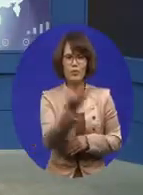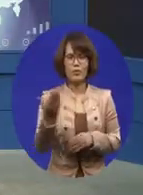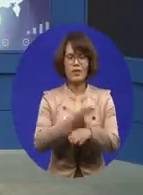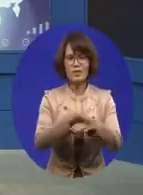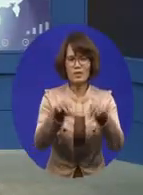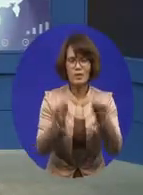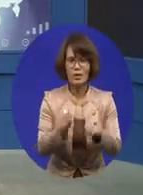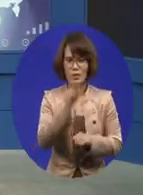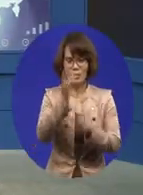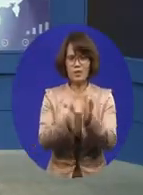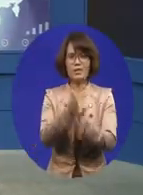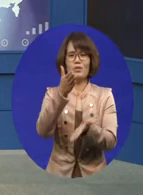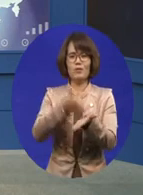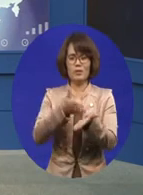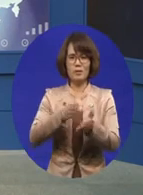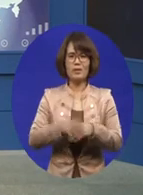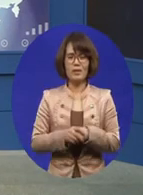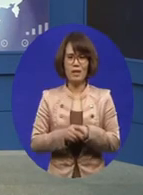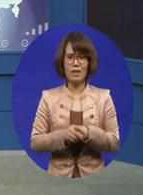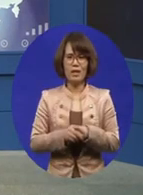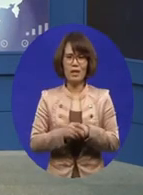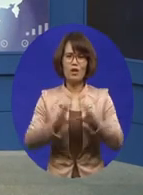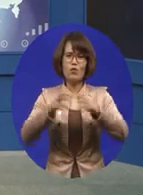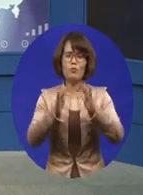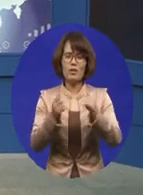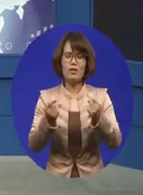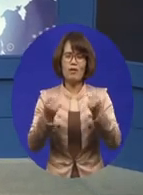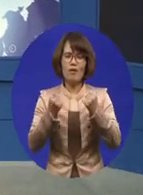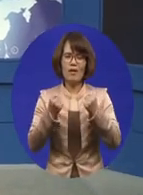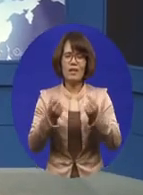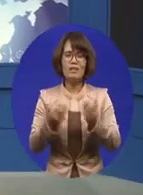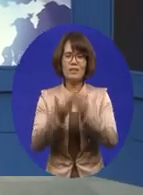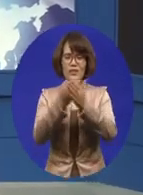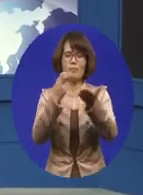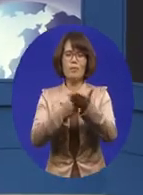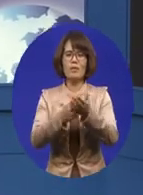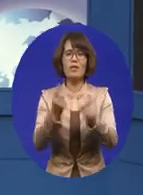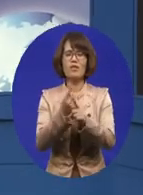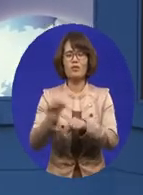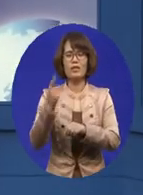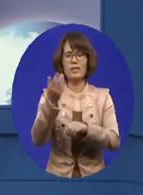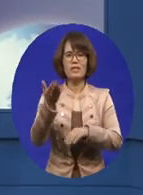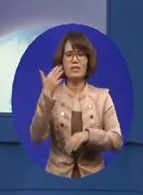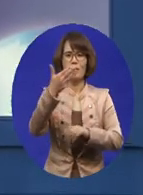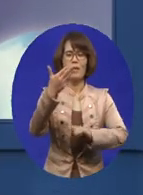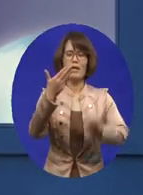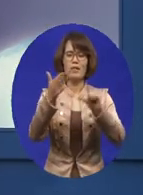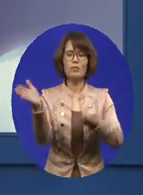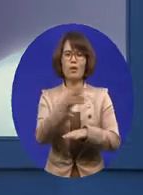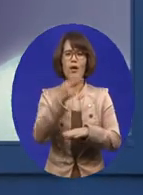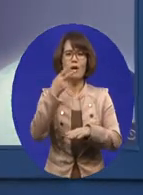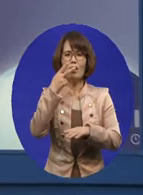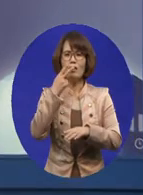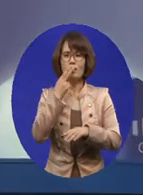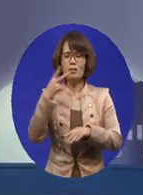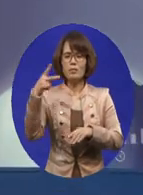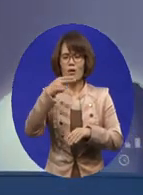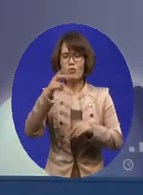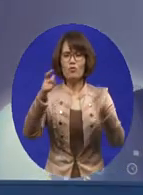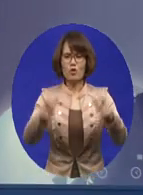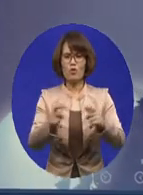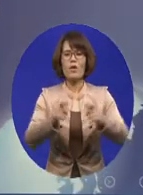여러분 안녕하십니까? 용인시정 뉴스입니다. 국민건강증진법 개정으로 지난 8일부터 금연구역이